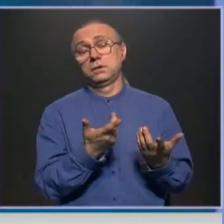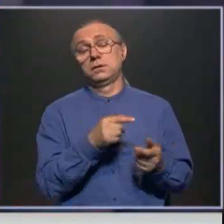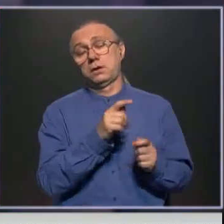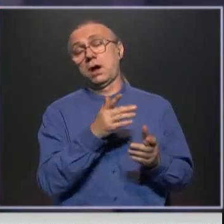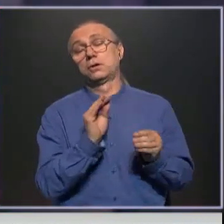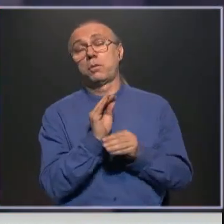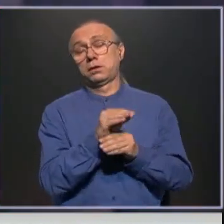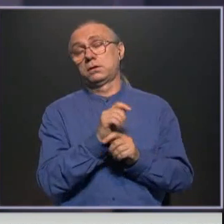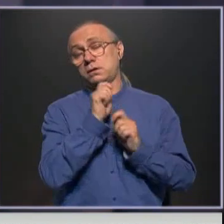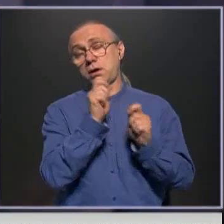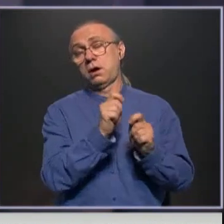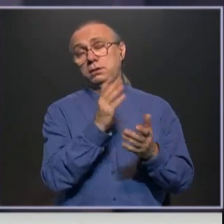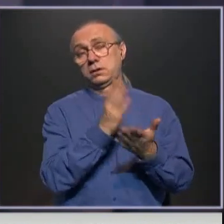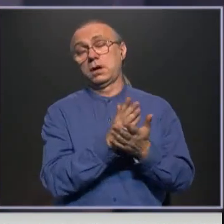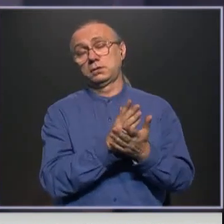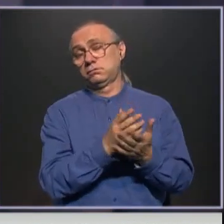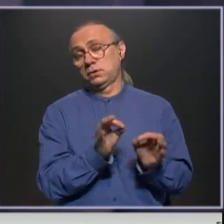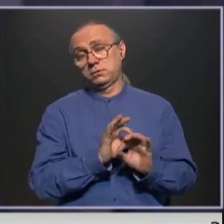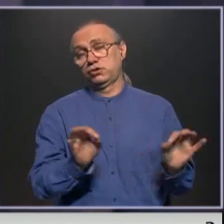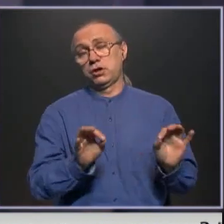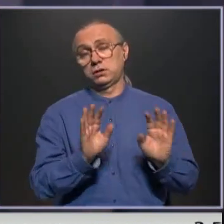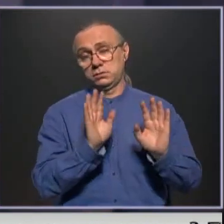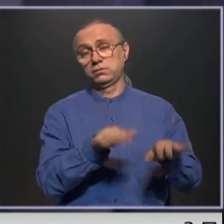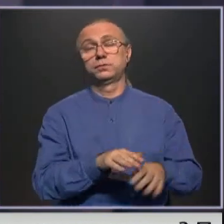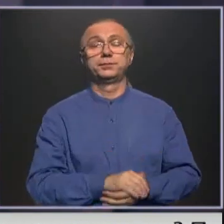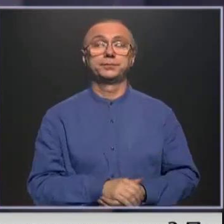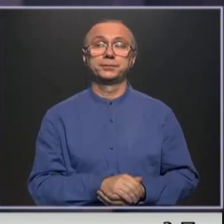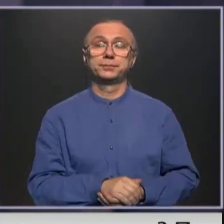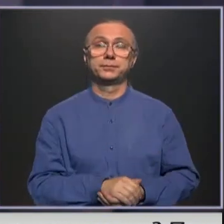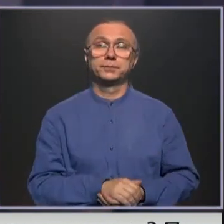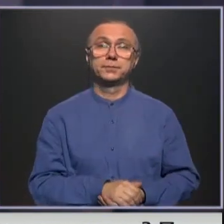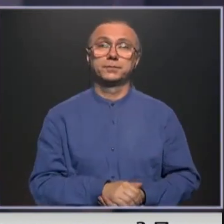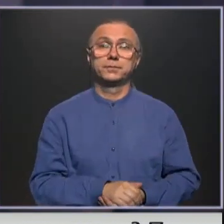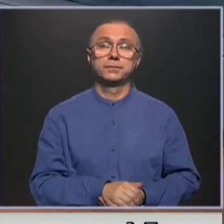Замечательно. Друзья, пойдем дальше. Как обещал видеовопрос, давайте смотреть.